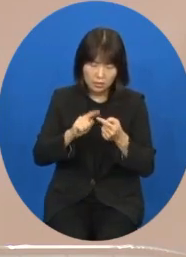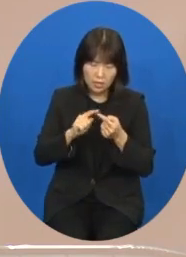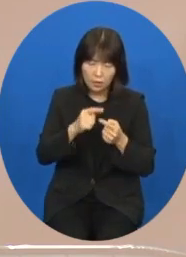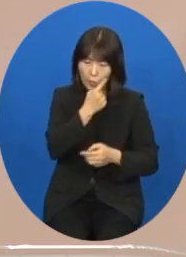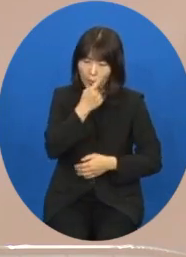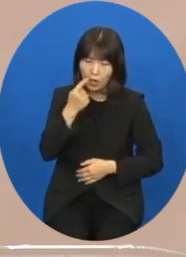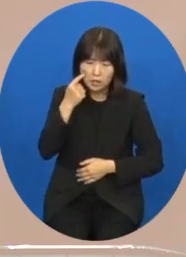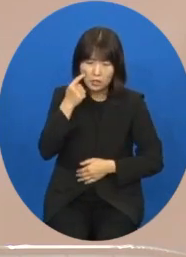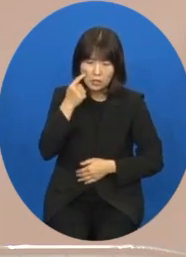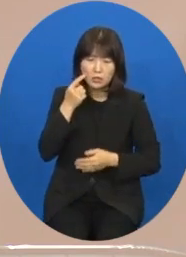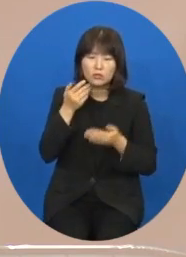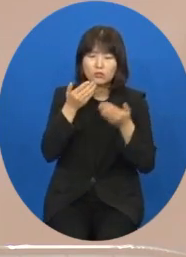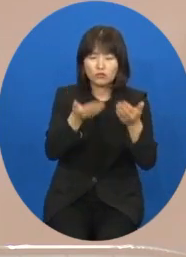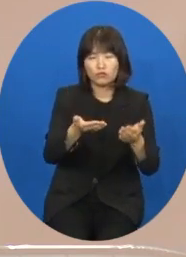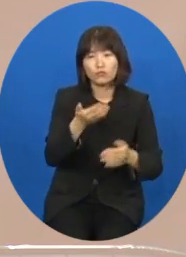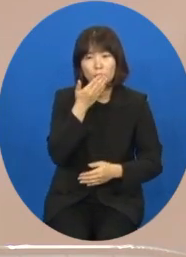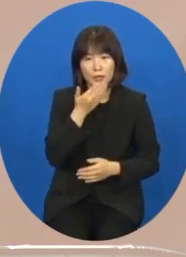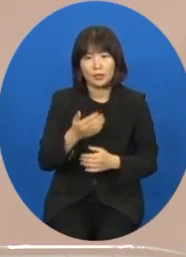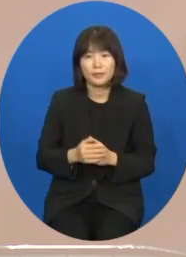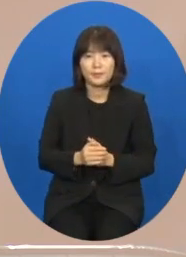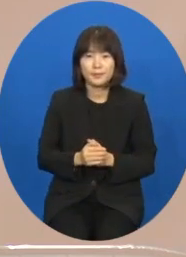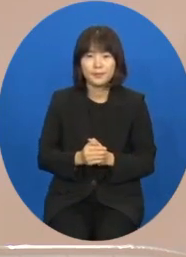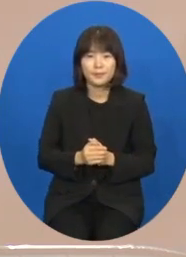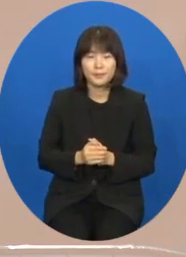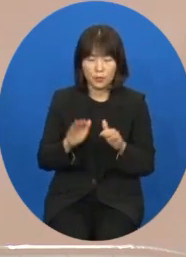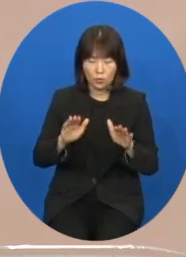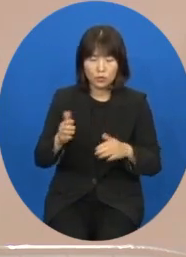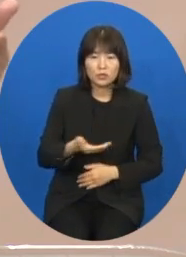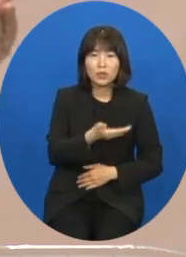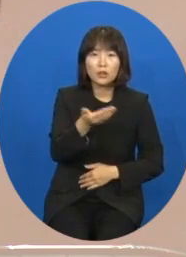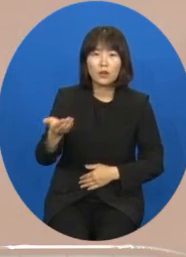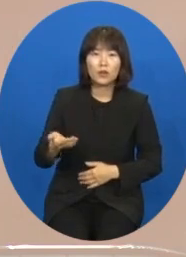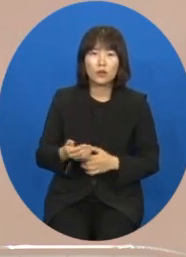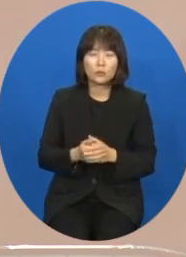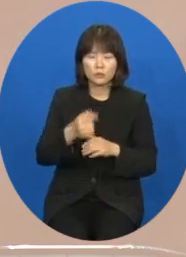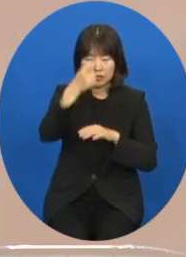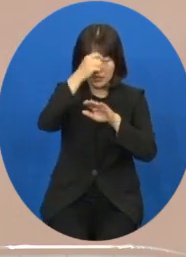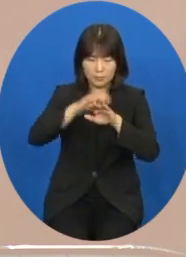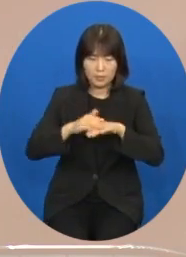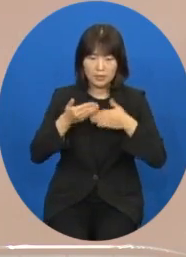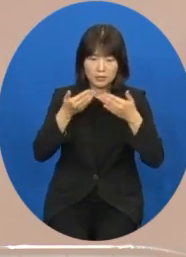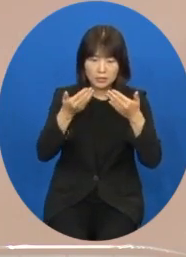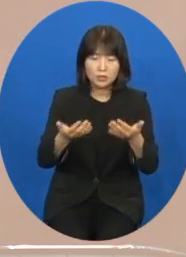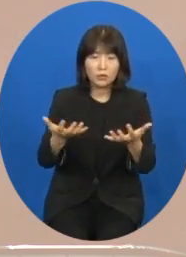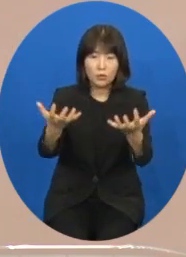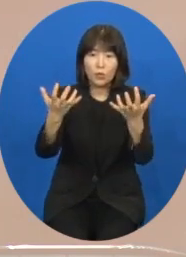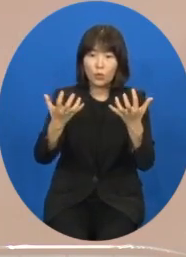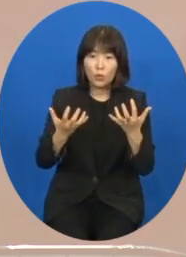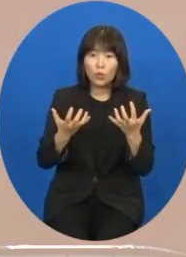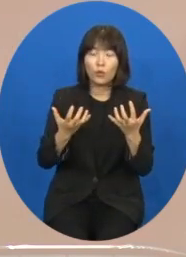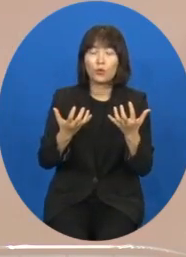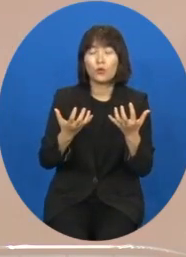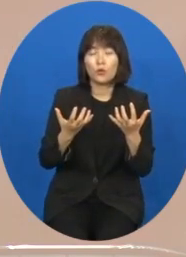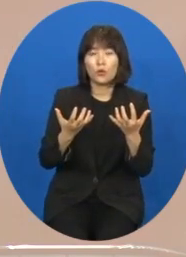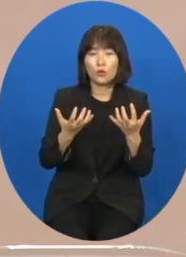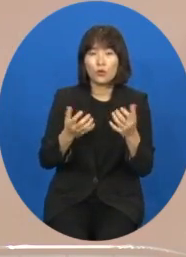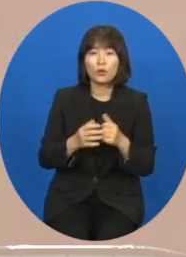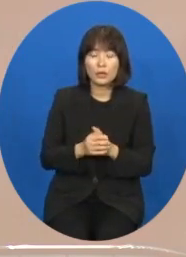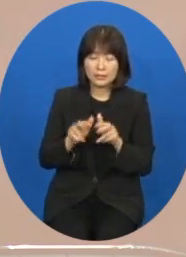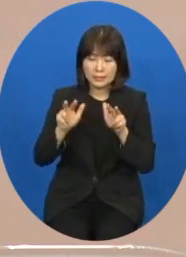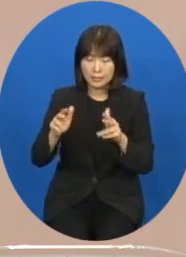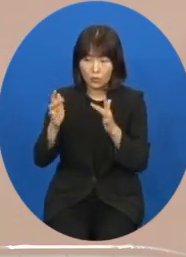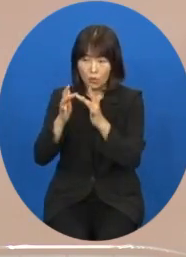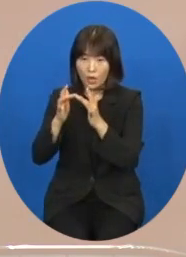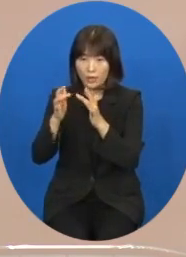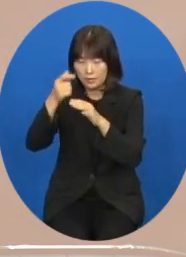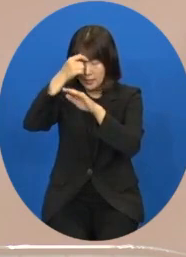확인시켜 주실 수 있잖아요. 오늘 여러분이 이렇게 예배를 드리러 나오신 것 자체가, 지금 영상으로도 이